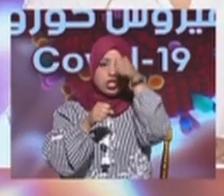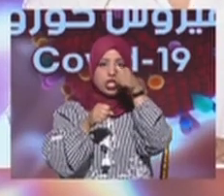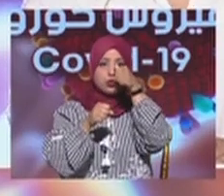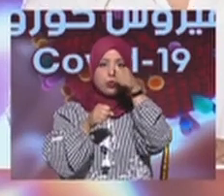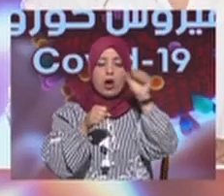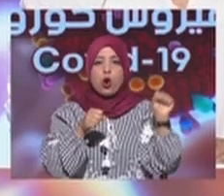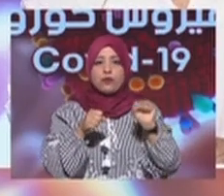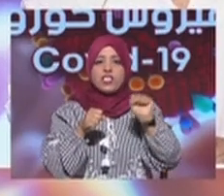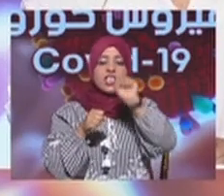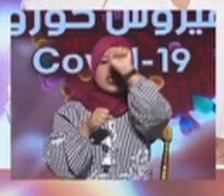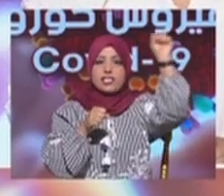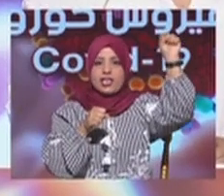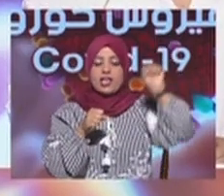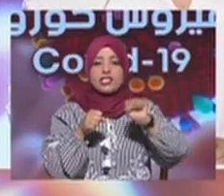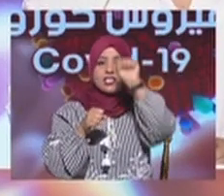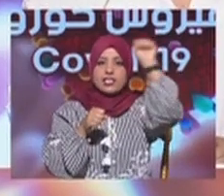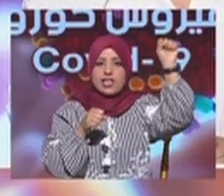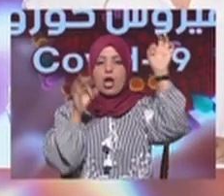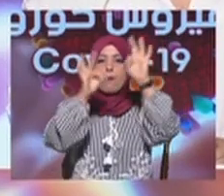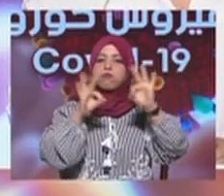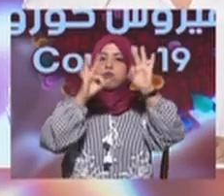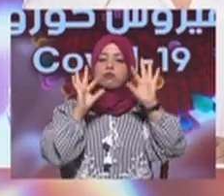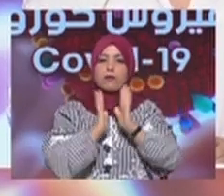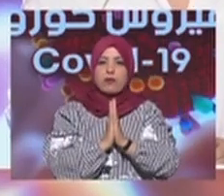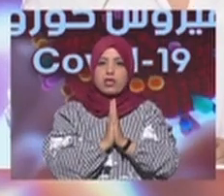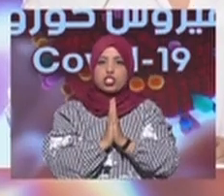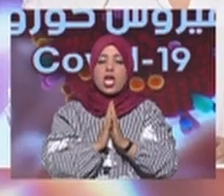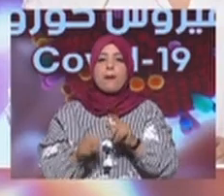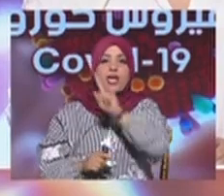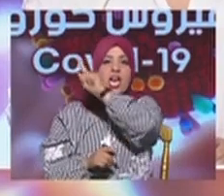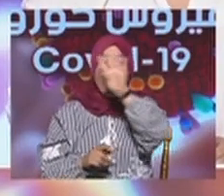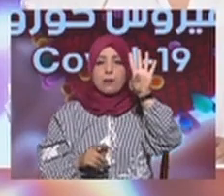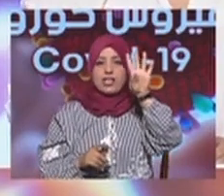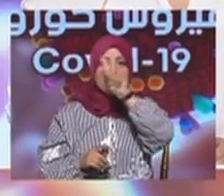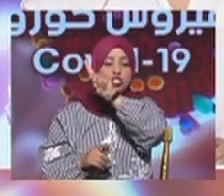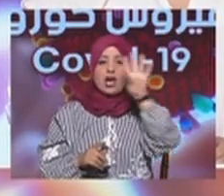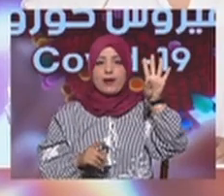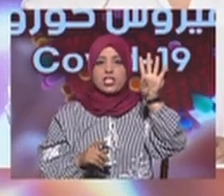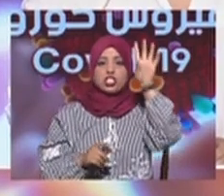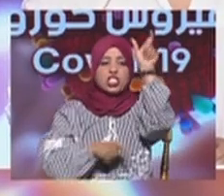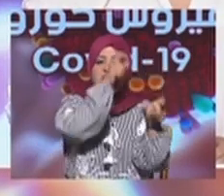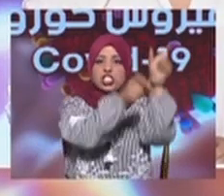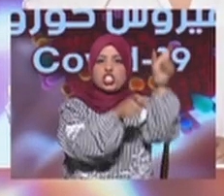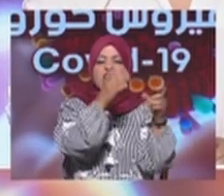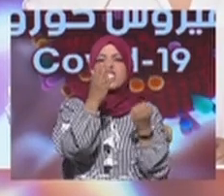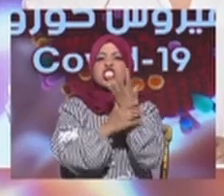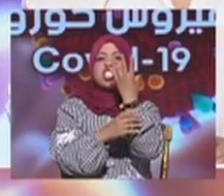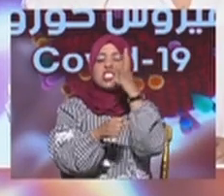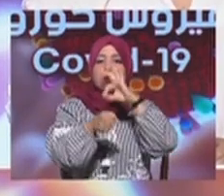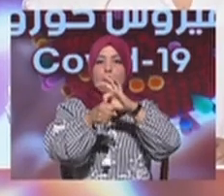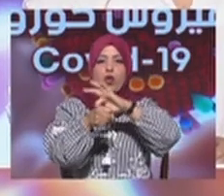بسليانة وبجندوبة. إذن 14 كما قلت حالة تنضاف لل 671 حالة تاع البارح من